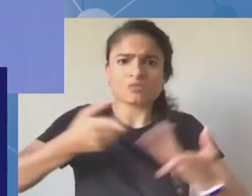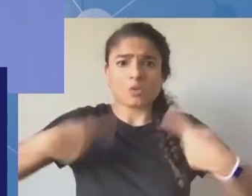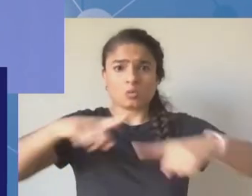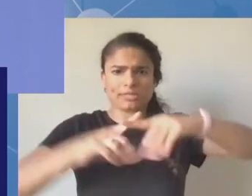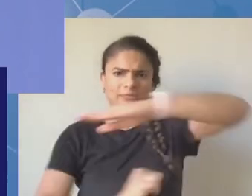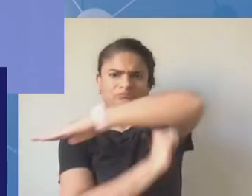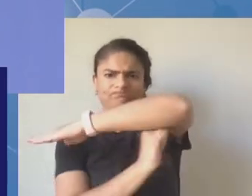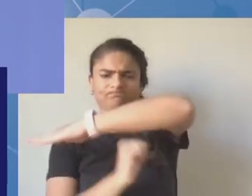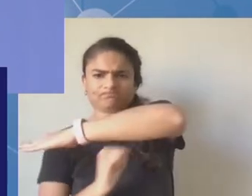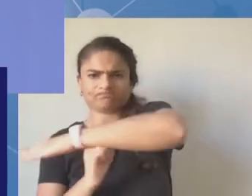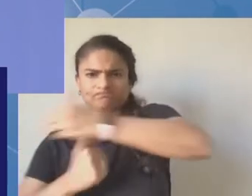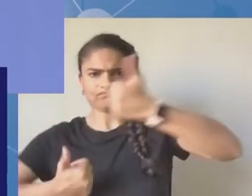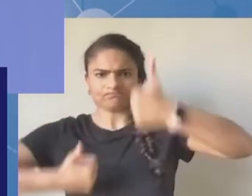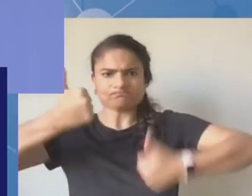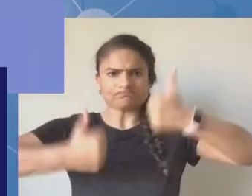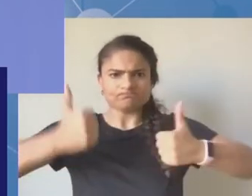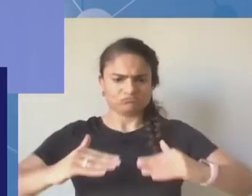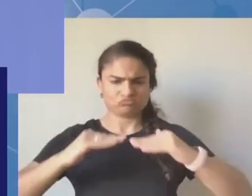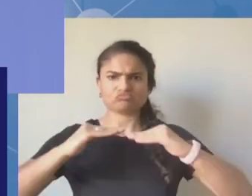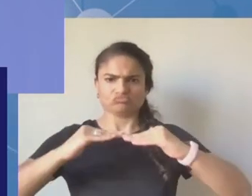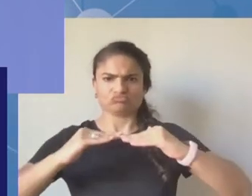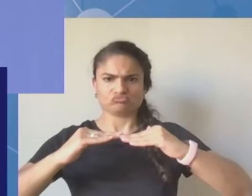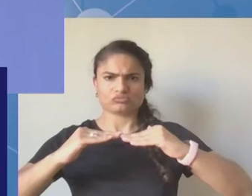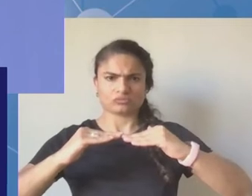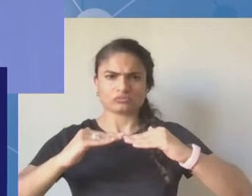متعدد الجهات يعمل